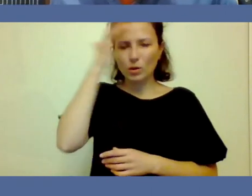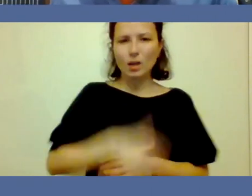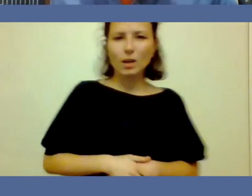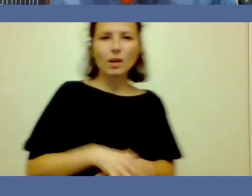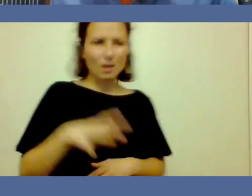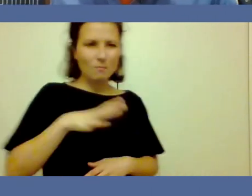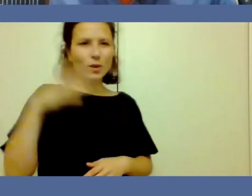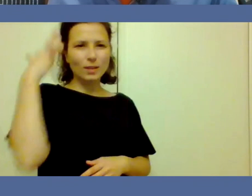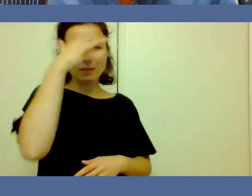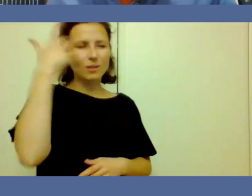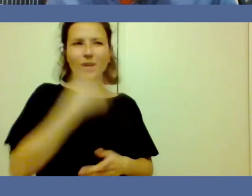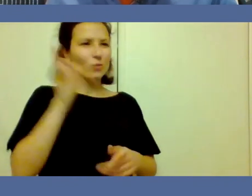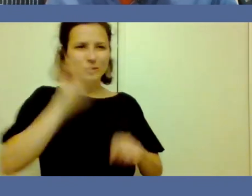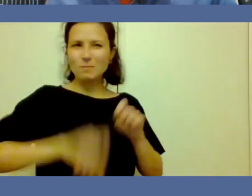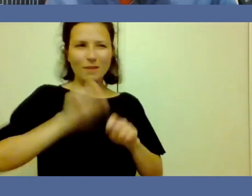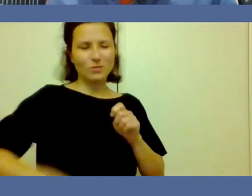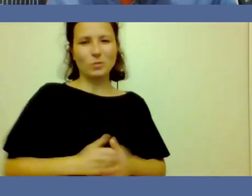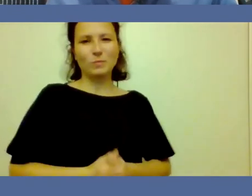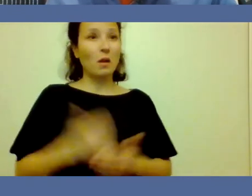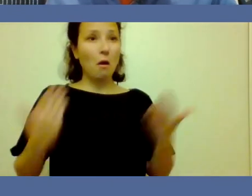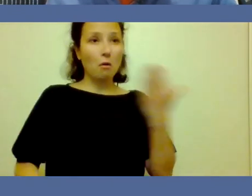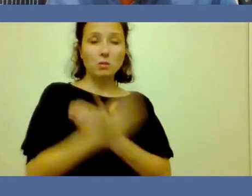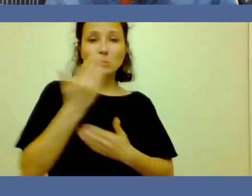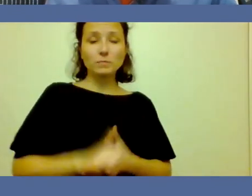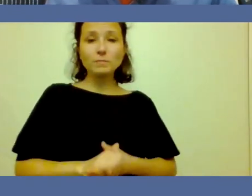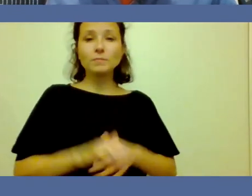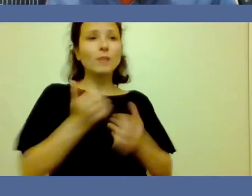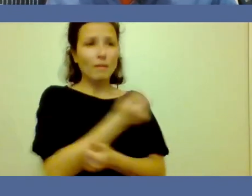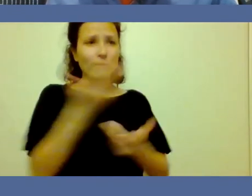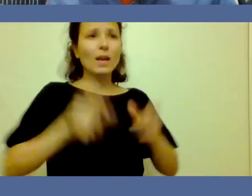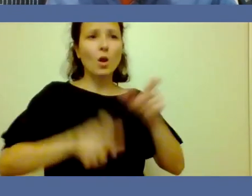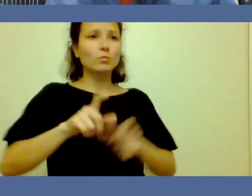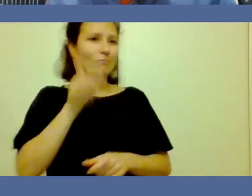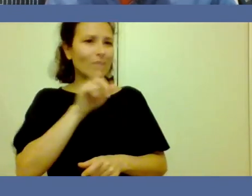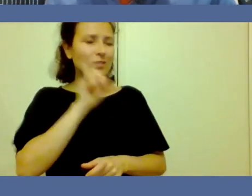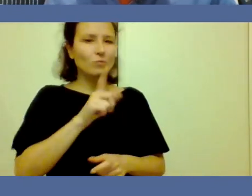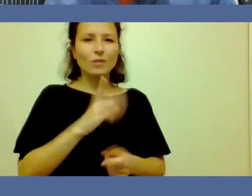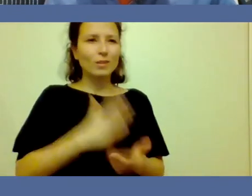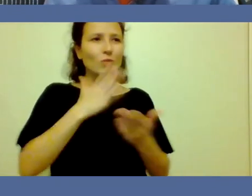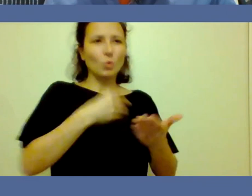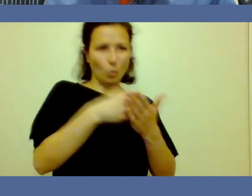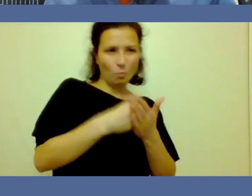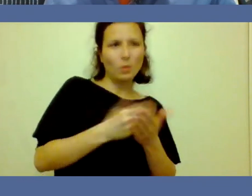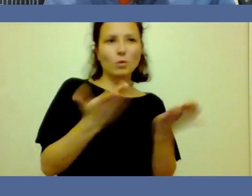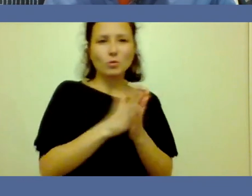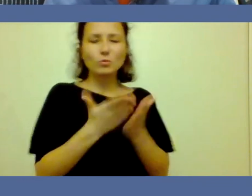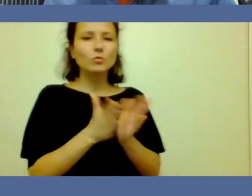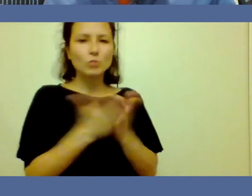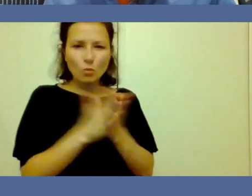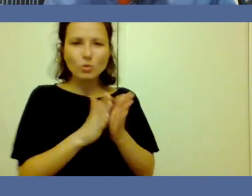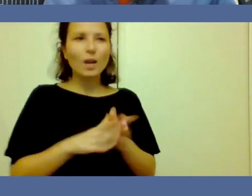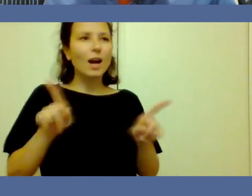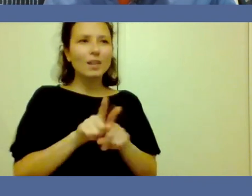taka teoria, ale się nie sprawdziła i okazało się, że bardzo wielu facetów nie tylko kupiło tą książkę, ale jeszcze i